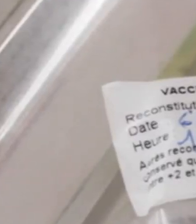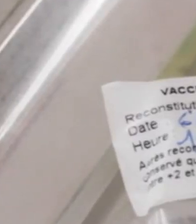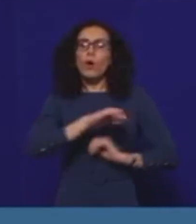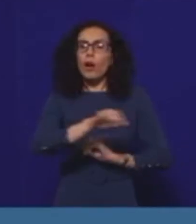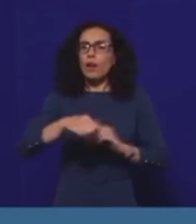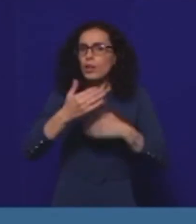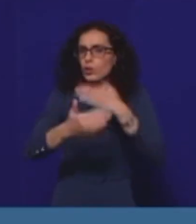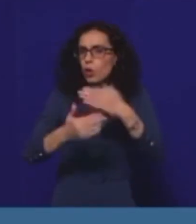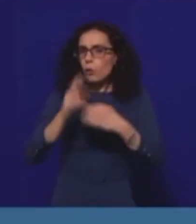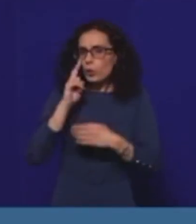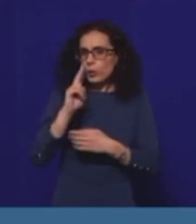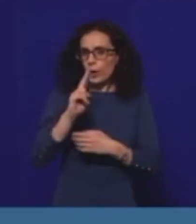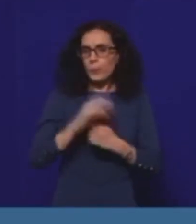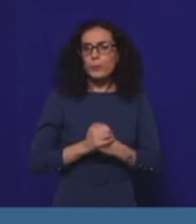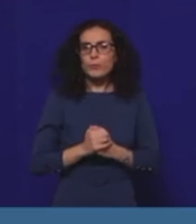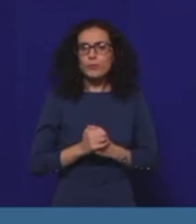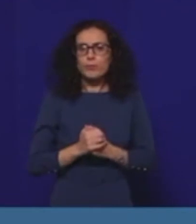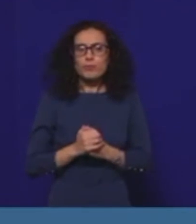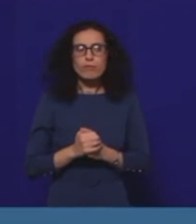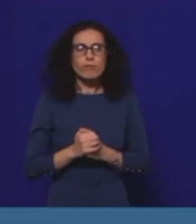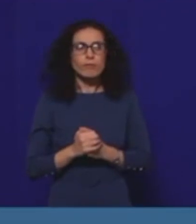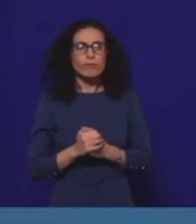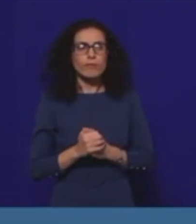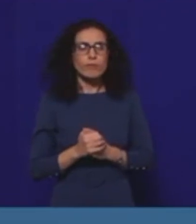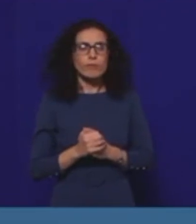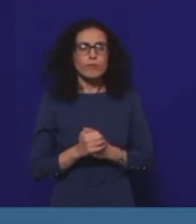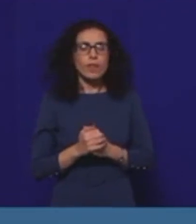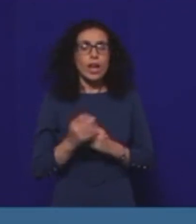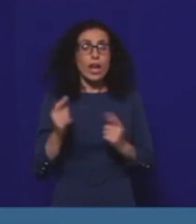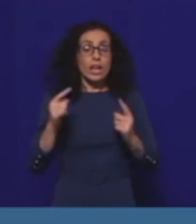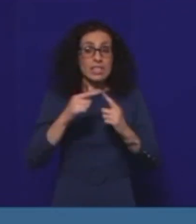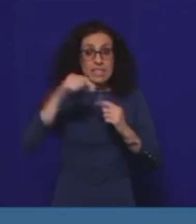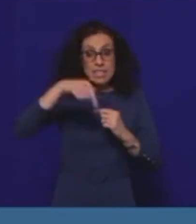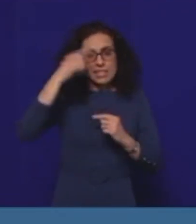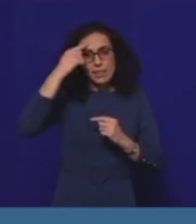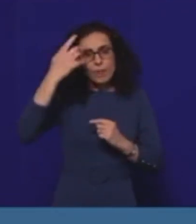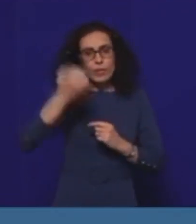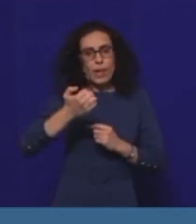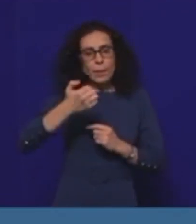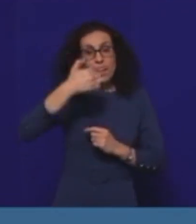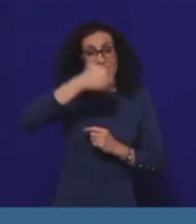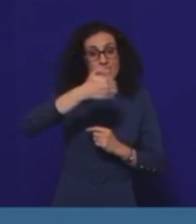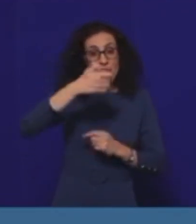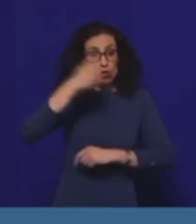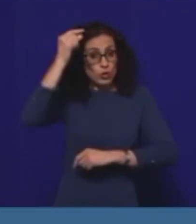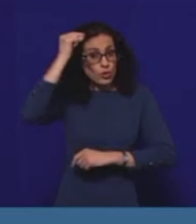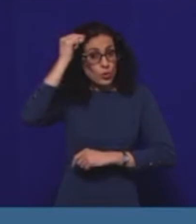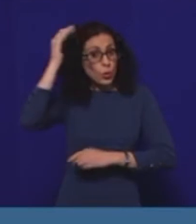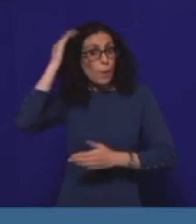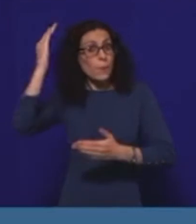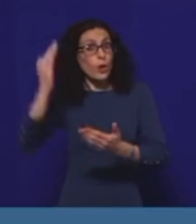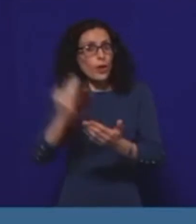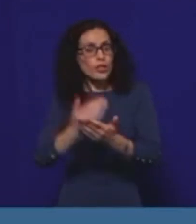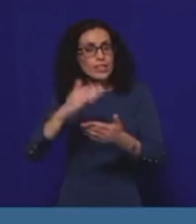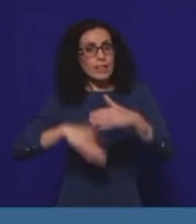l-booster. Sa issa milli nafu li hija għall-inqas hemm 6 xhur bħala protezzjoni, però jista' jkun li tkun iktar. U